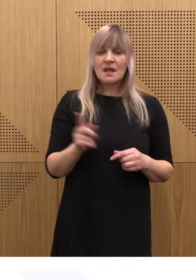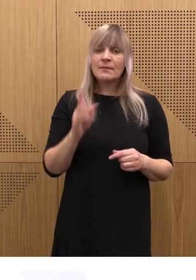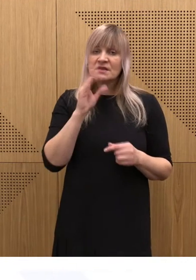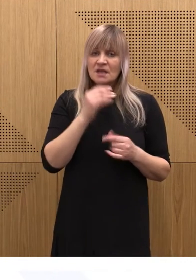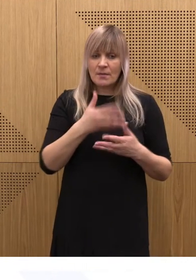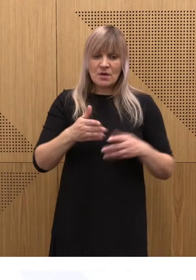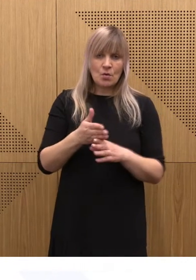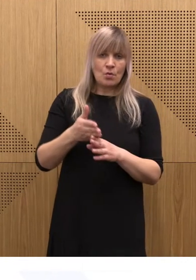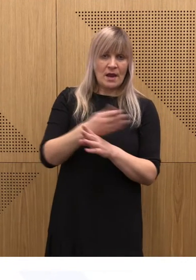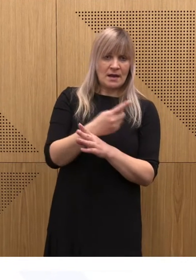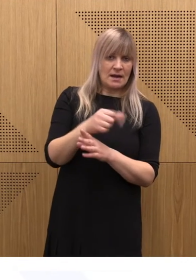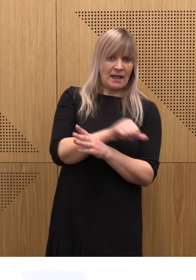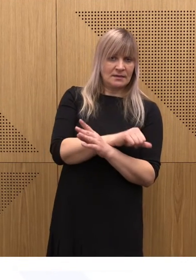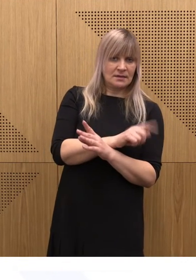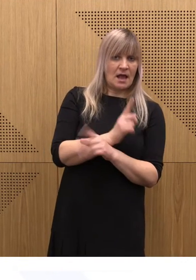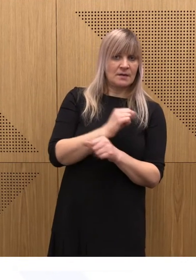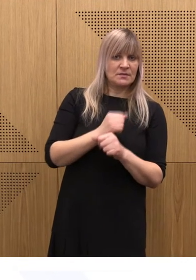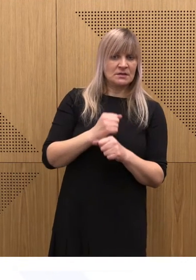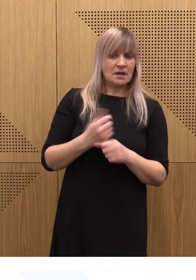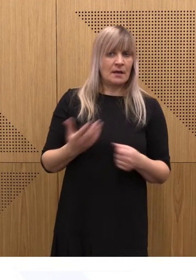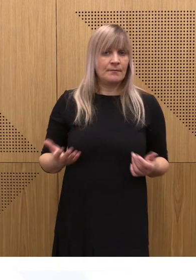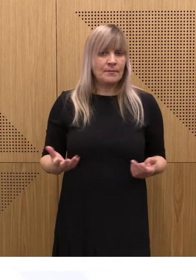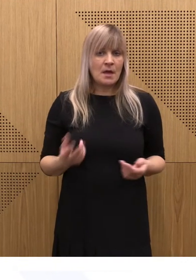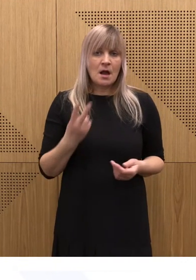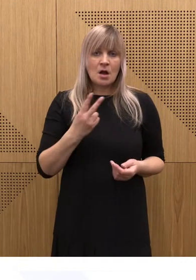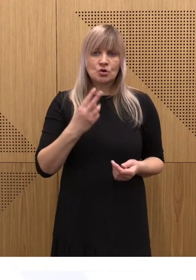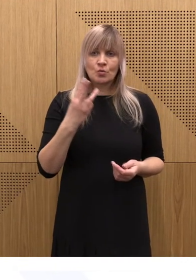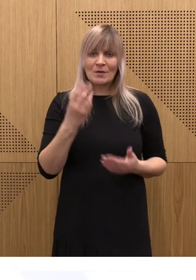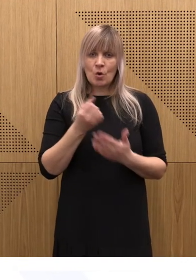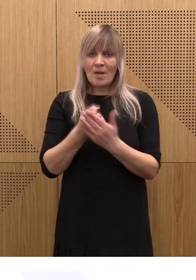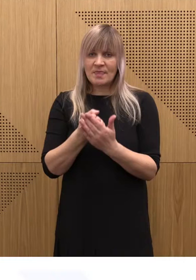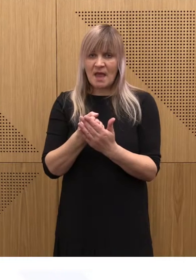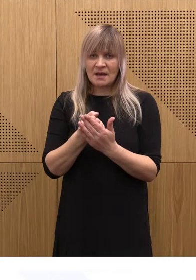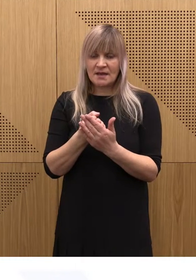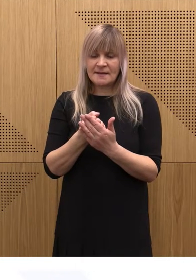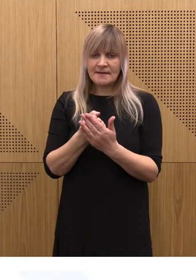sellel jõulueelsel nädalal, nagu öeldakse, eks ju, 23.